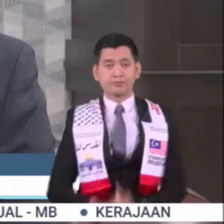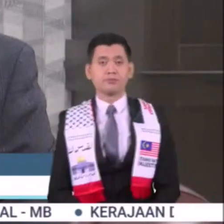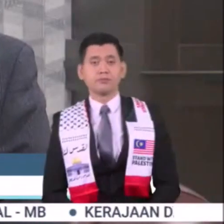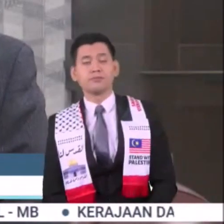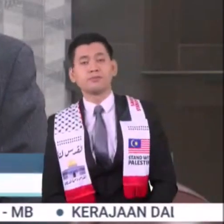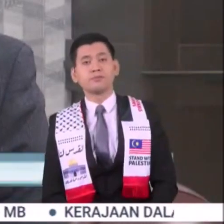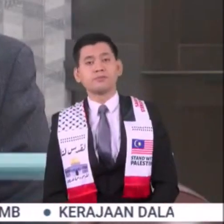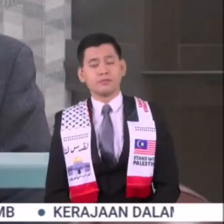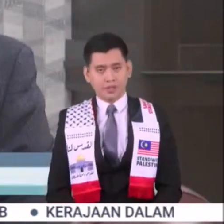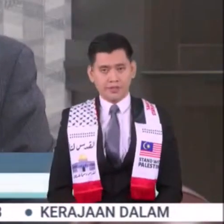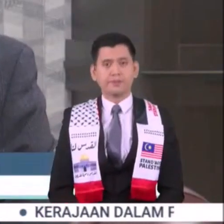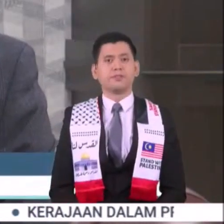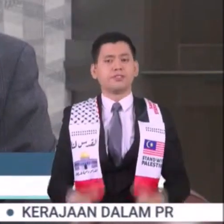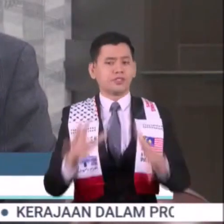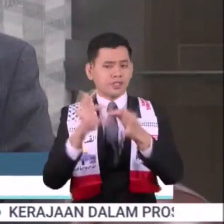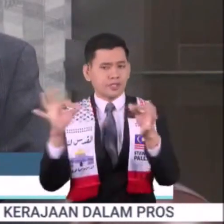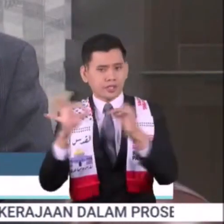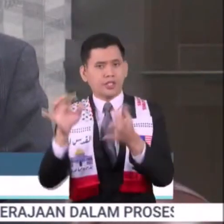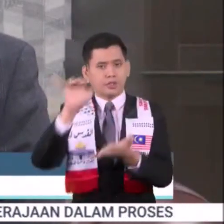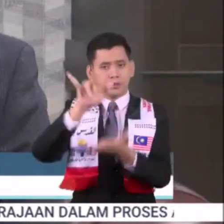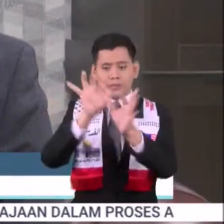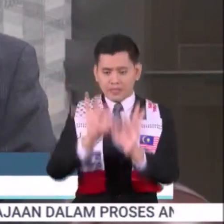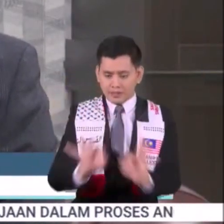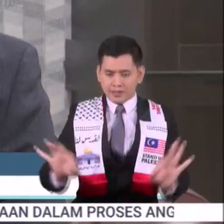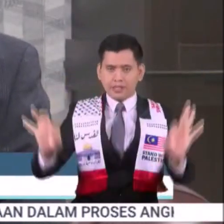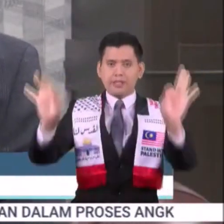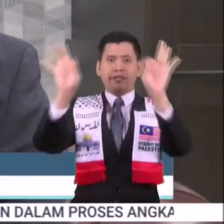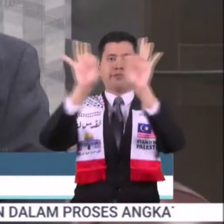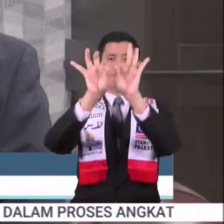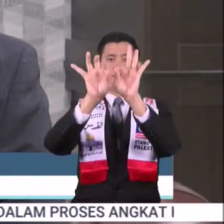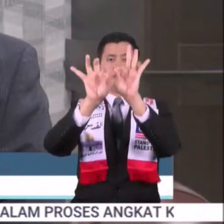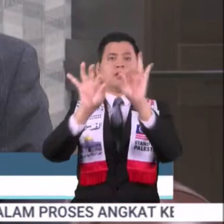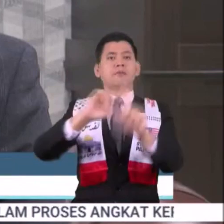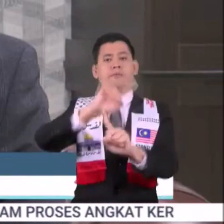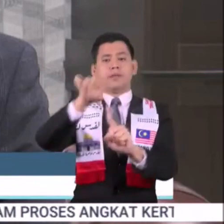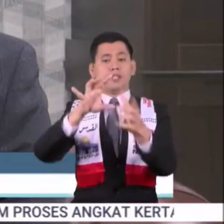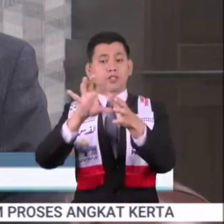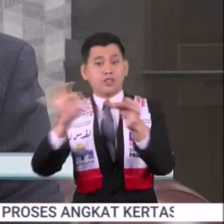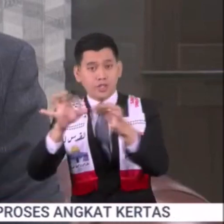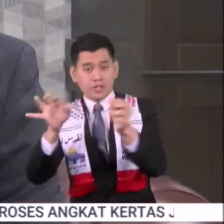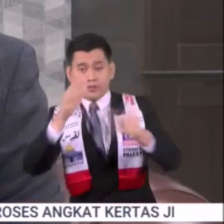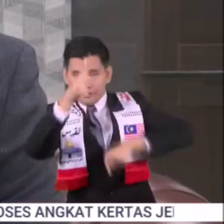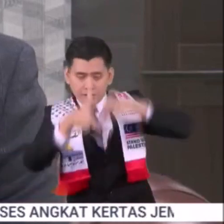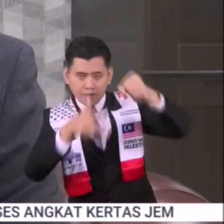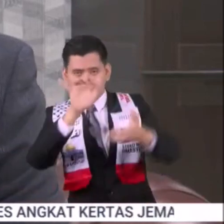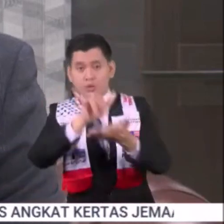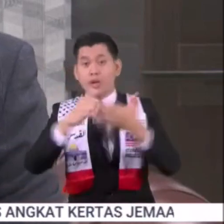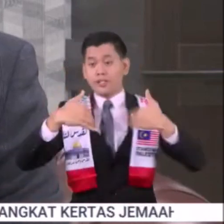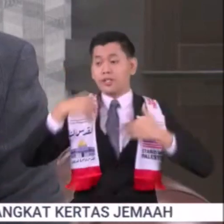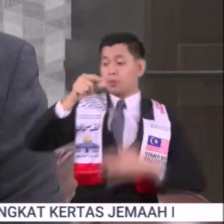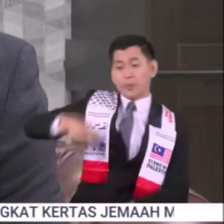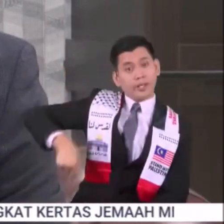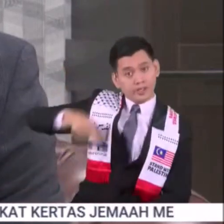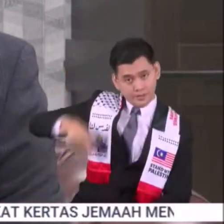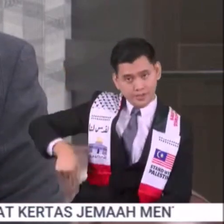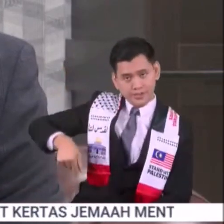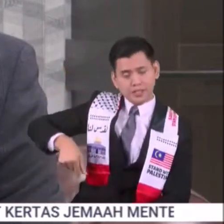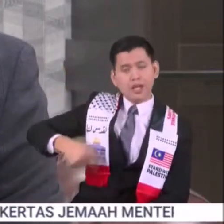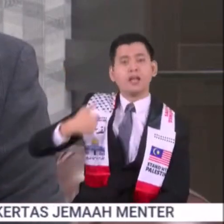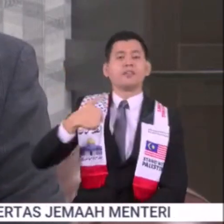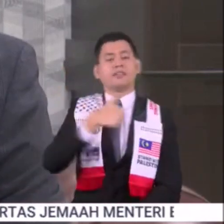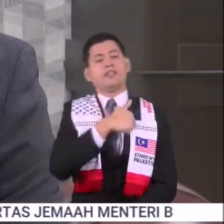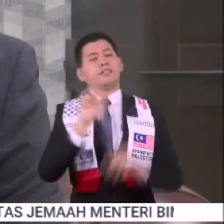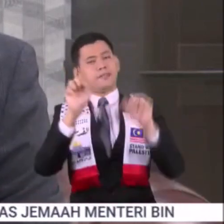Ataupun konten itu adalah amat penting. Terutama kali apabila konten itu ada kualiti, kita